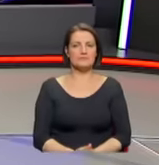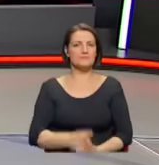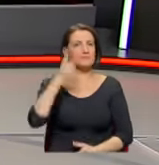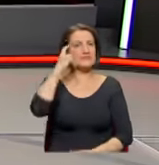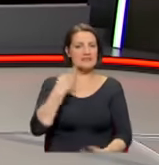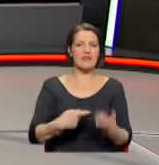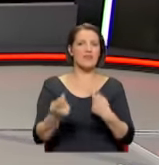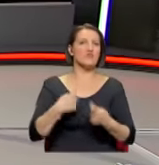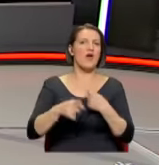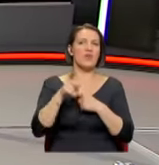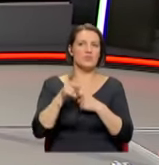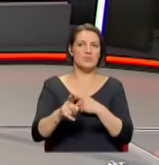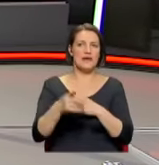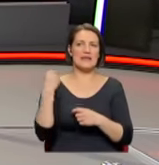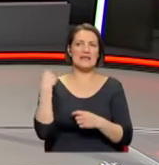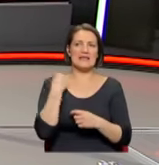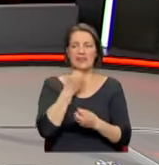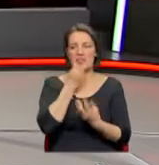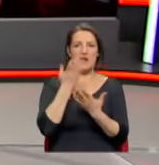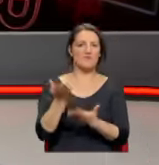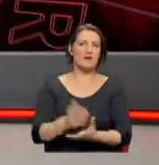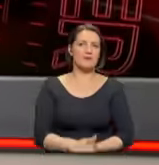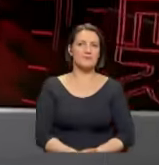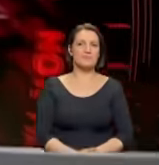İsrail'le ticarette yeni itiraflar.